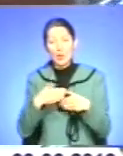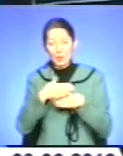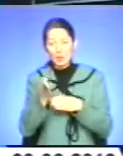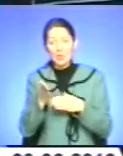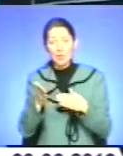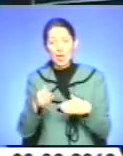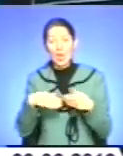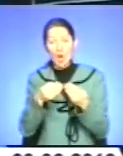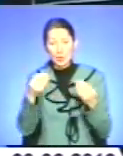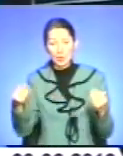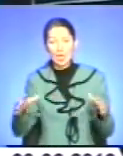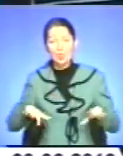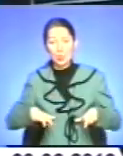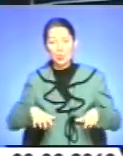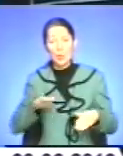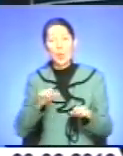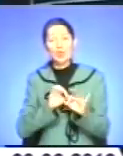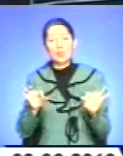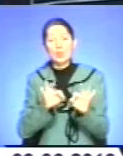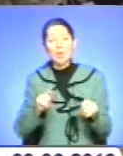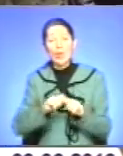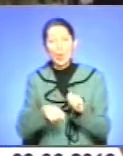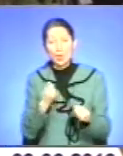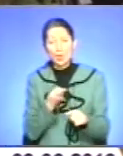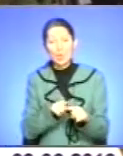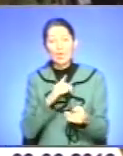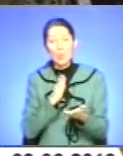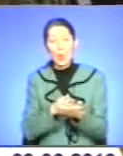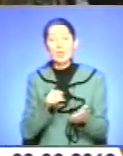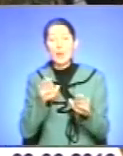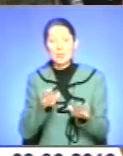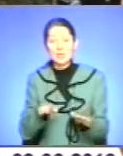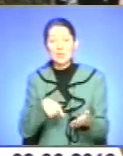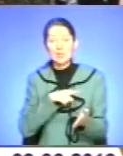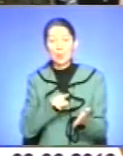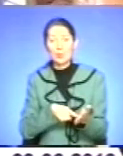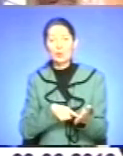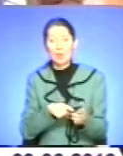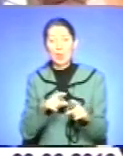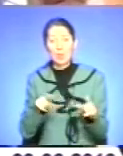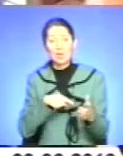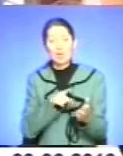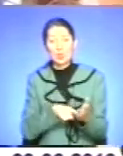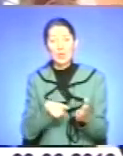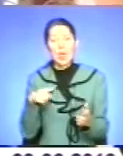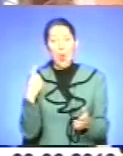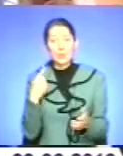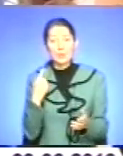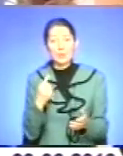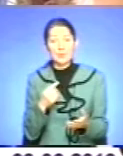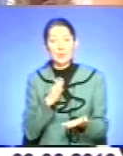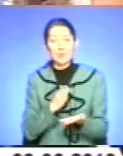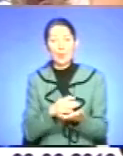інструкторам. Згодом розповідає про порушення, які мали місце на пунктах тестування в області. З тих даних, яких маємо, ми